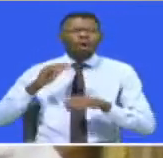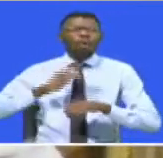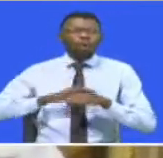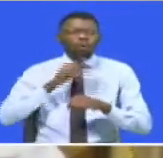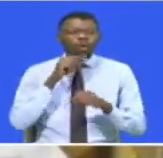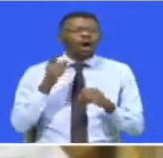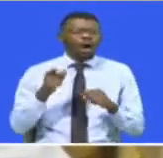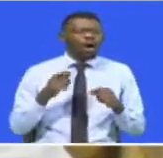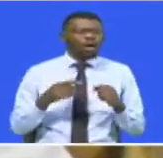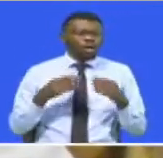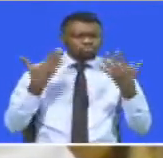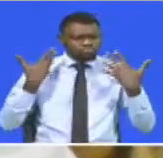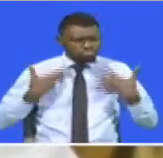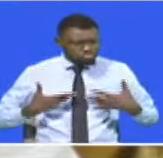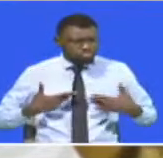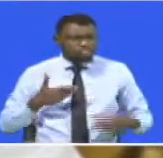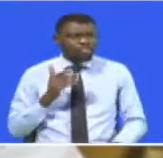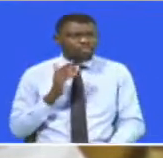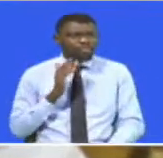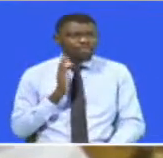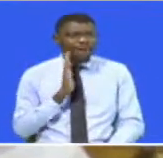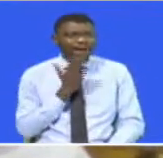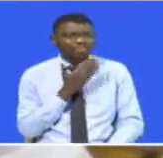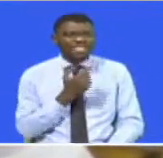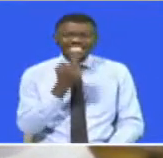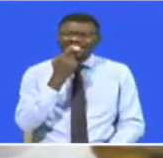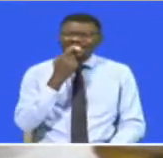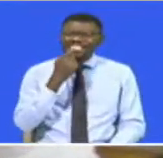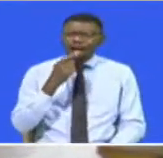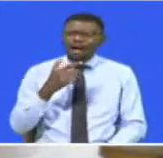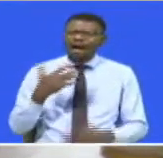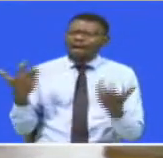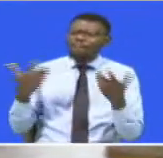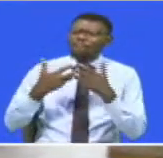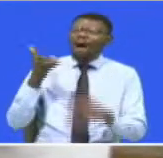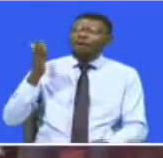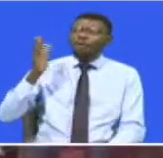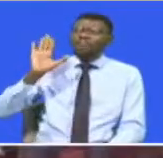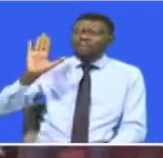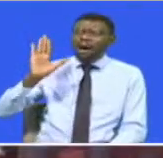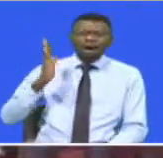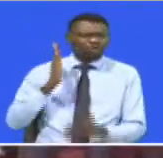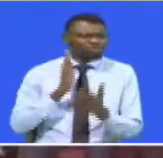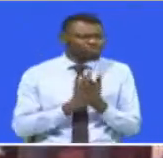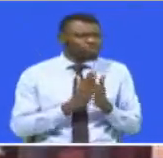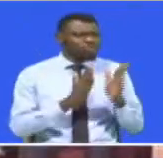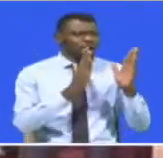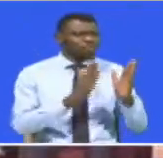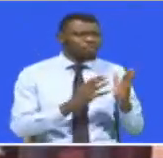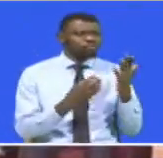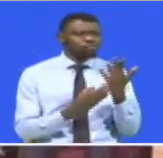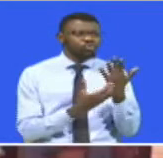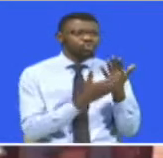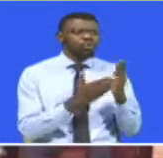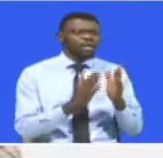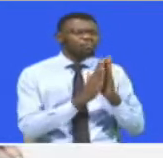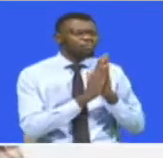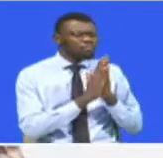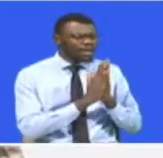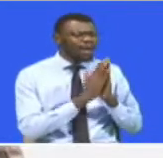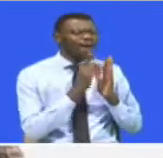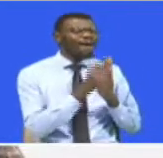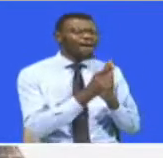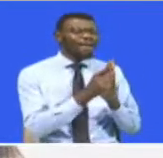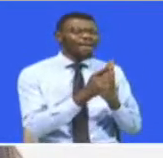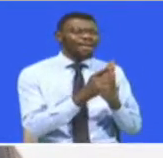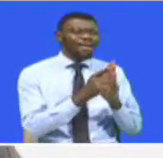vile amevaa nguo nyeupe, I mean kila kitu tu ni ya Mungu. Hii mtu unaonekana tukimwombea atakuwa sawa.